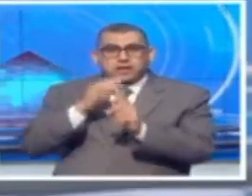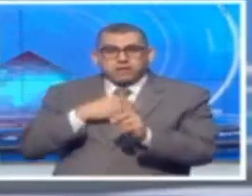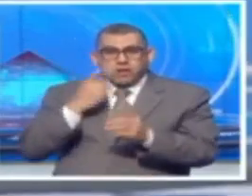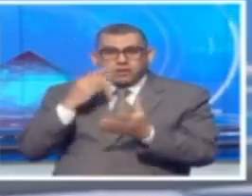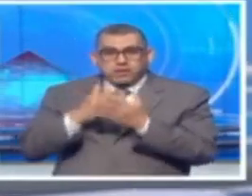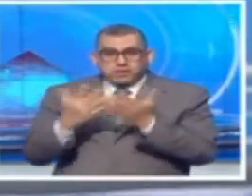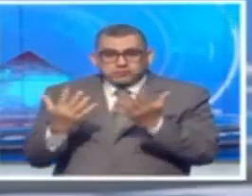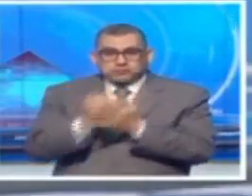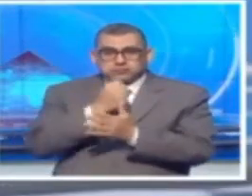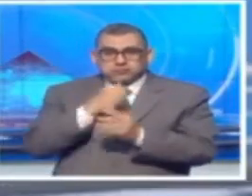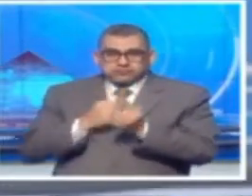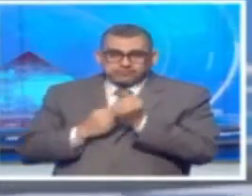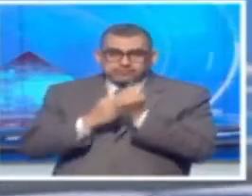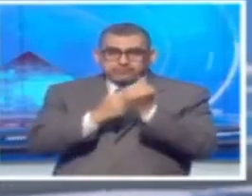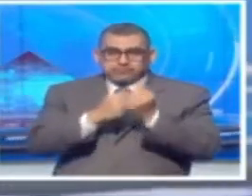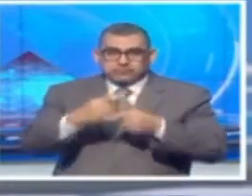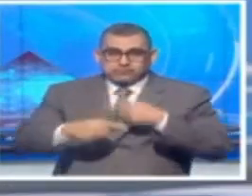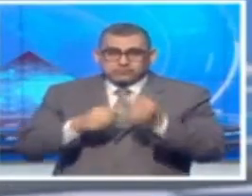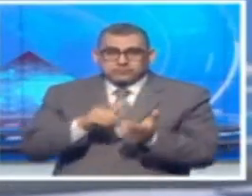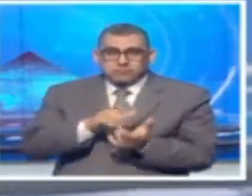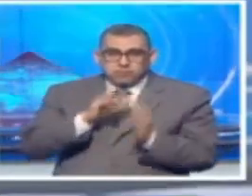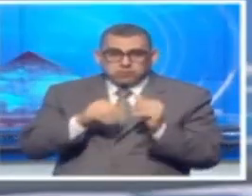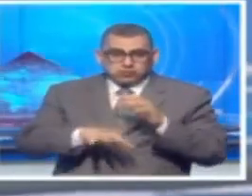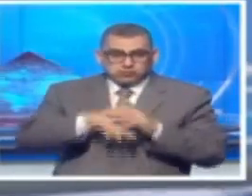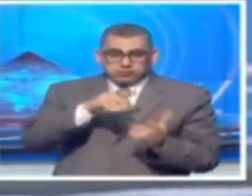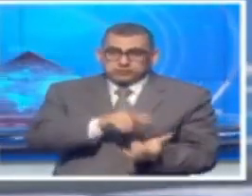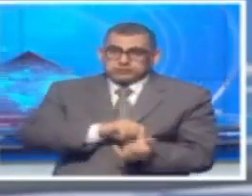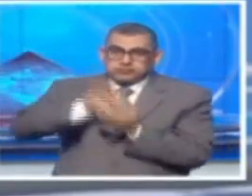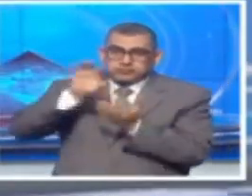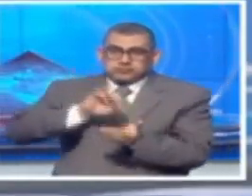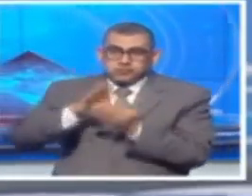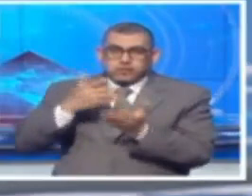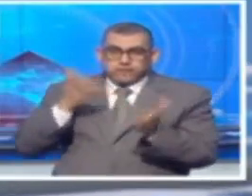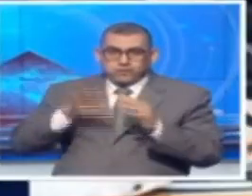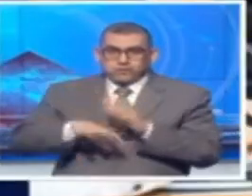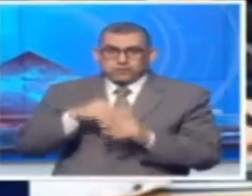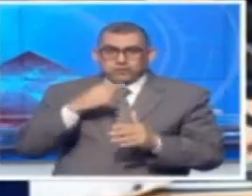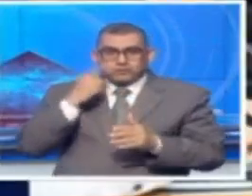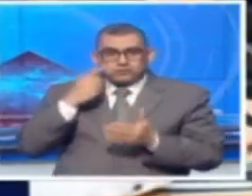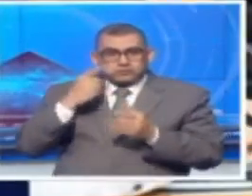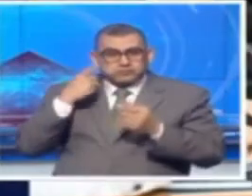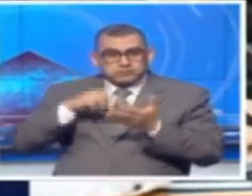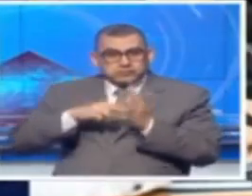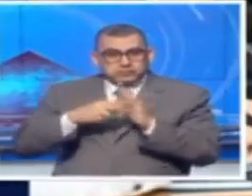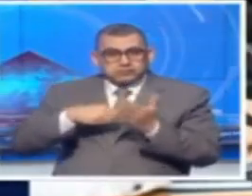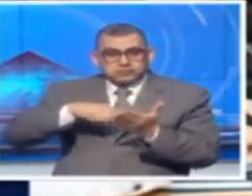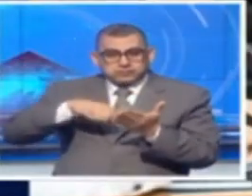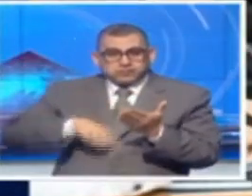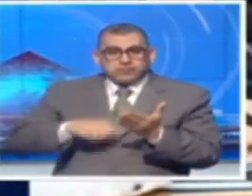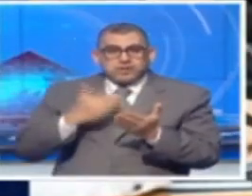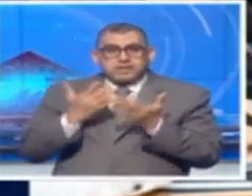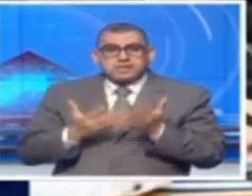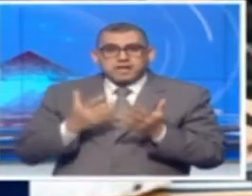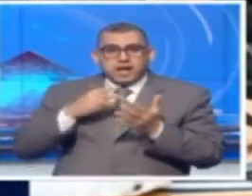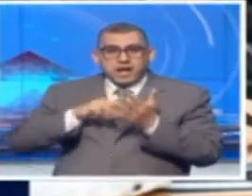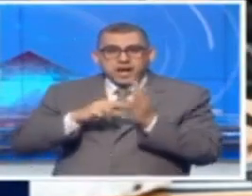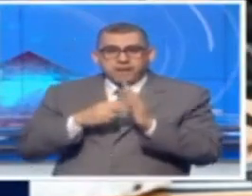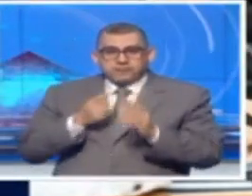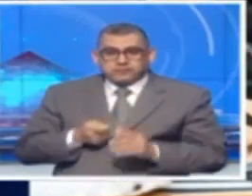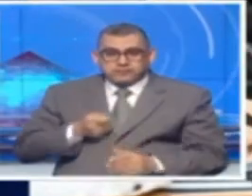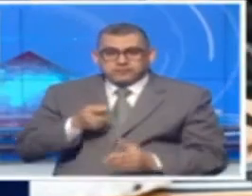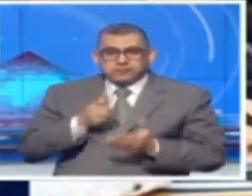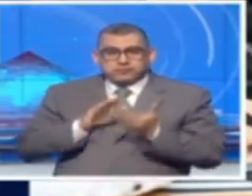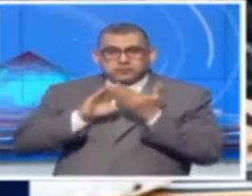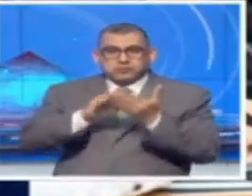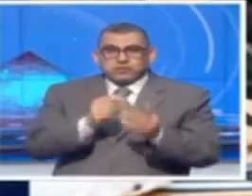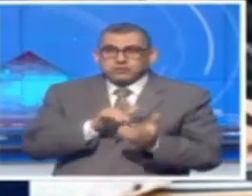تستهدف تحقيق دفعة لحركة الصادرات. تضمنت المقترحات إجراءات لتيسير منظومة صرف